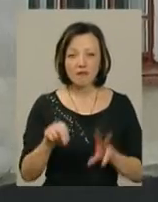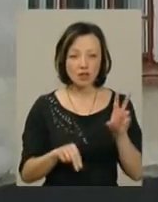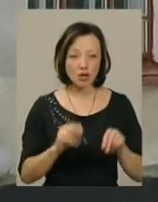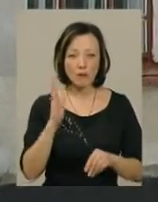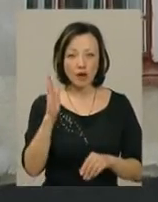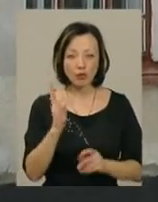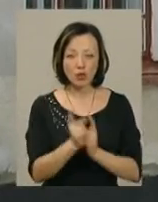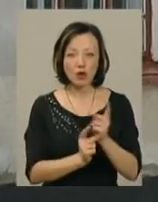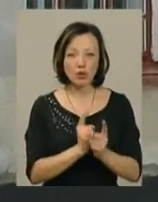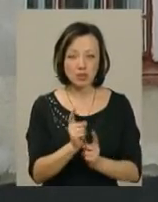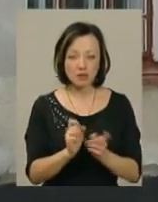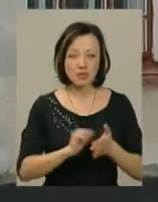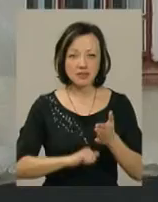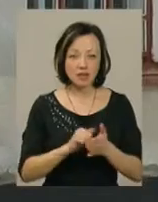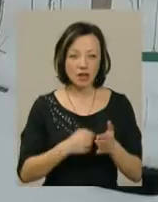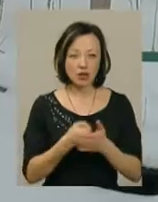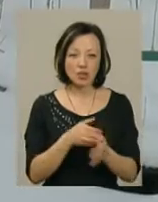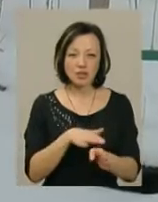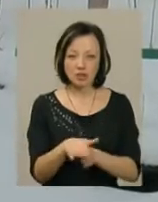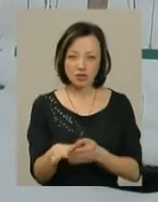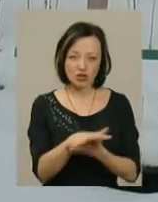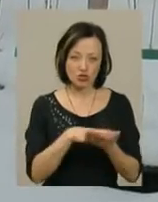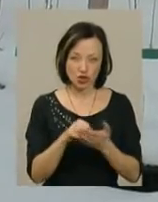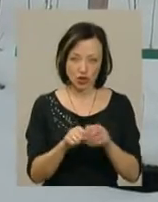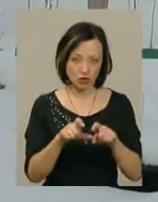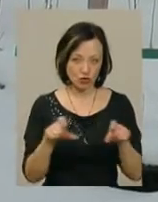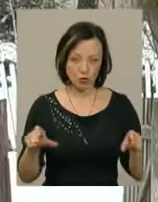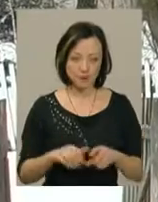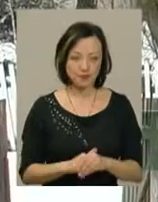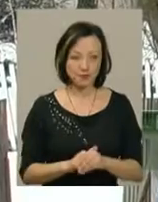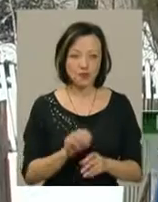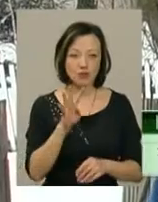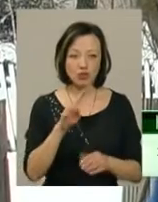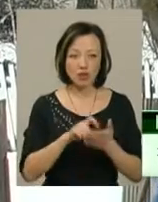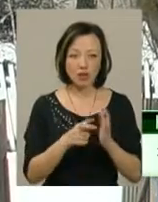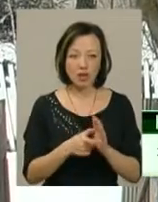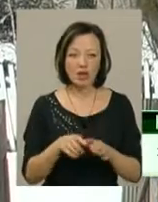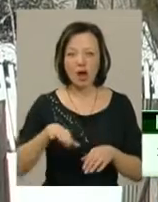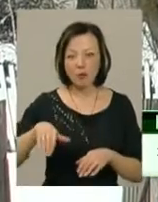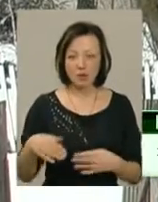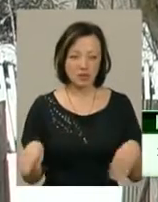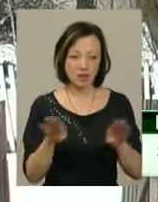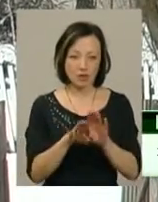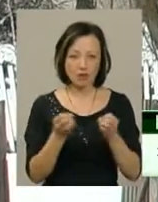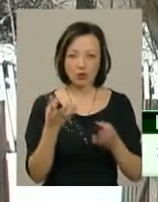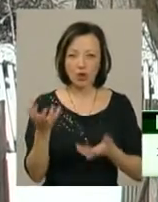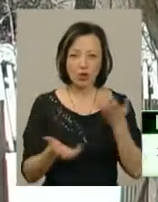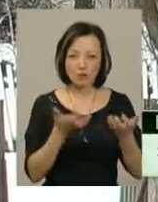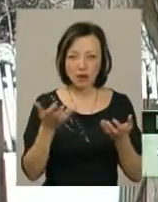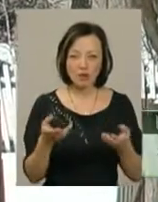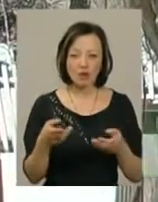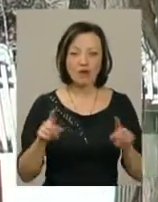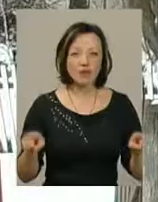у майбутньому реорганізація призведе до цілковитого знищення школи. Чотири класи буде, а потім взагалі закриють. Її просто розберуть, її потім